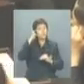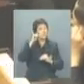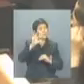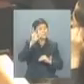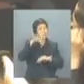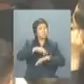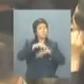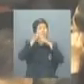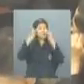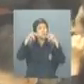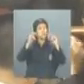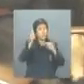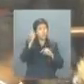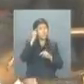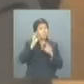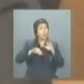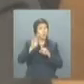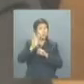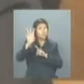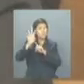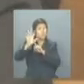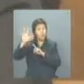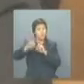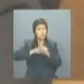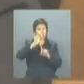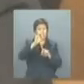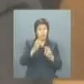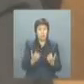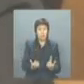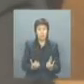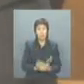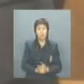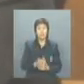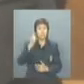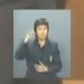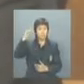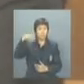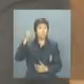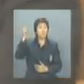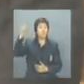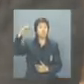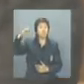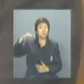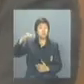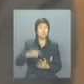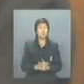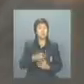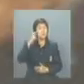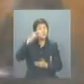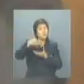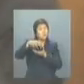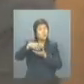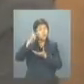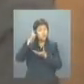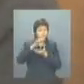าคมนี้ค่ะขณะที่นางสาวยิ่งลักษณ์นะคะว่าที่นายกรัฐมนตรีระบุถึงความคืบหน้าในการจัดตั้งคณะรัฐม